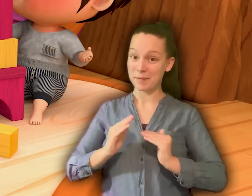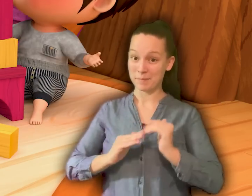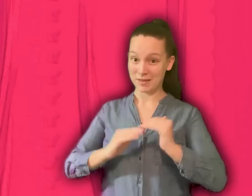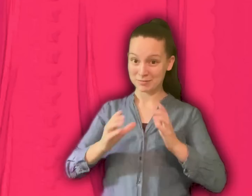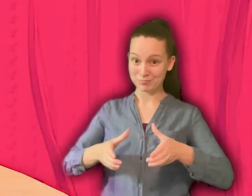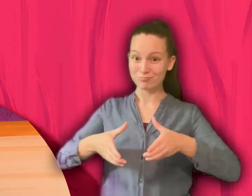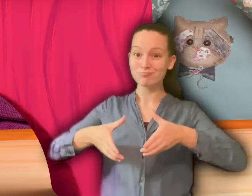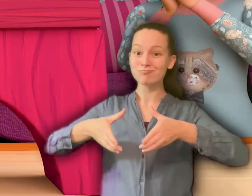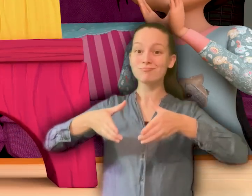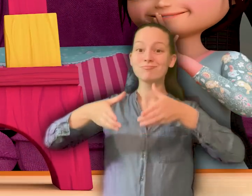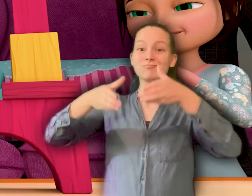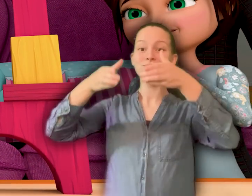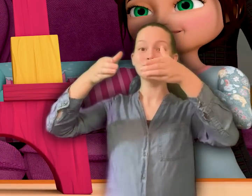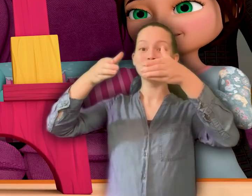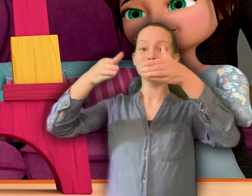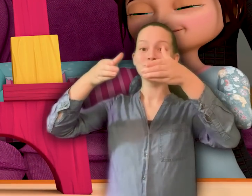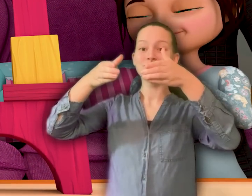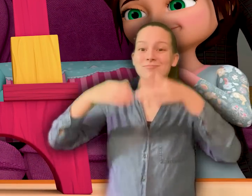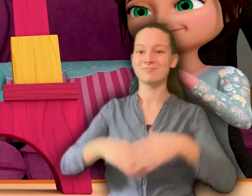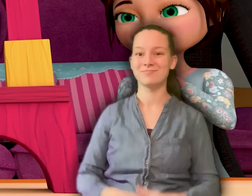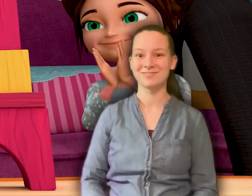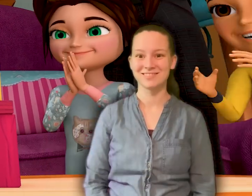me to we so